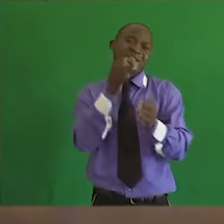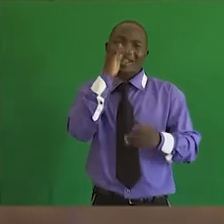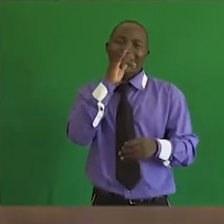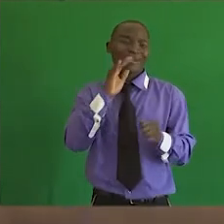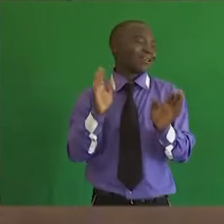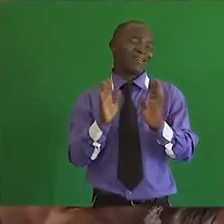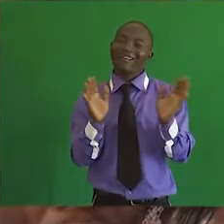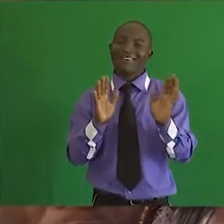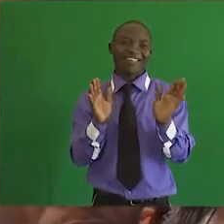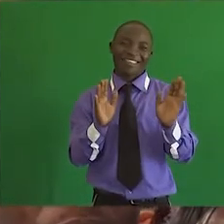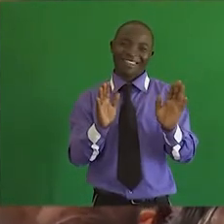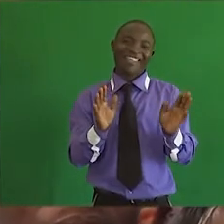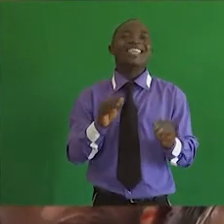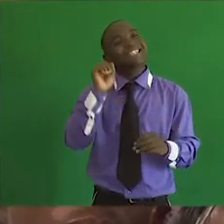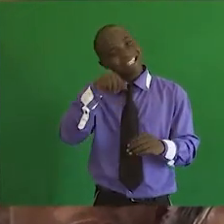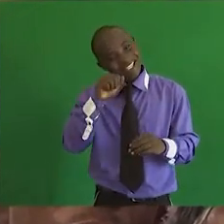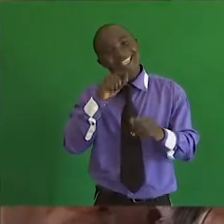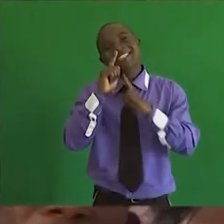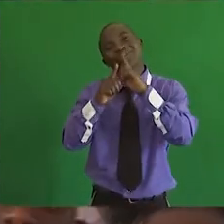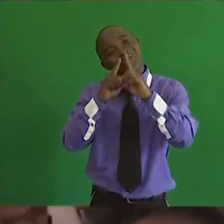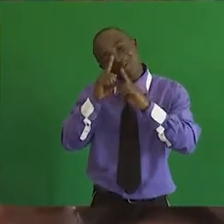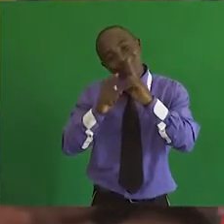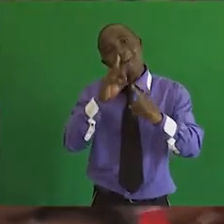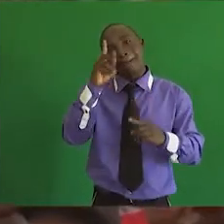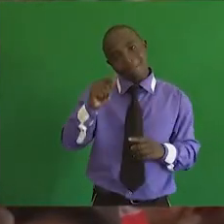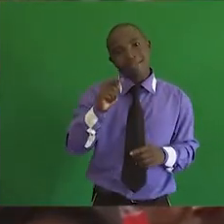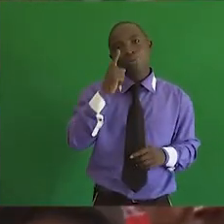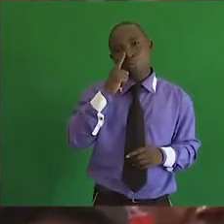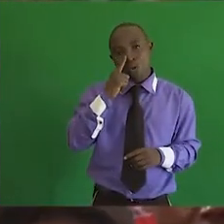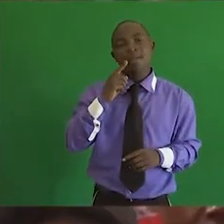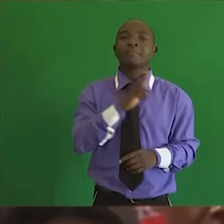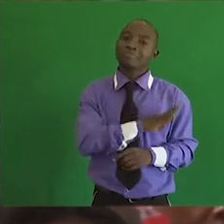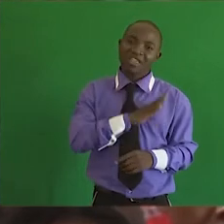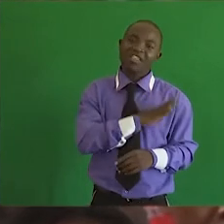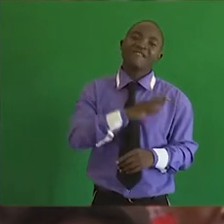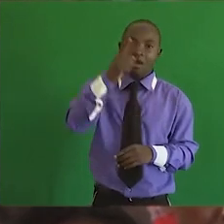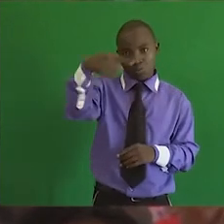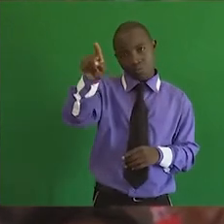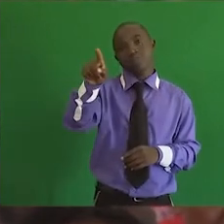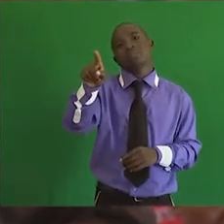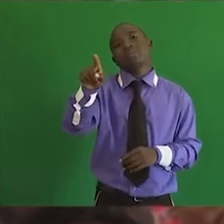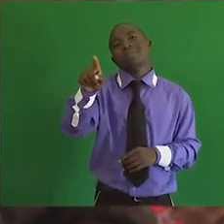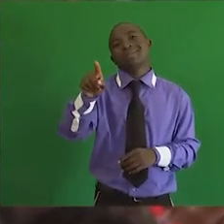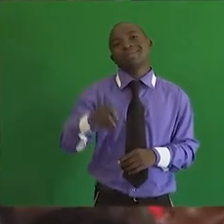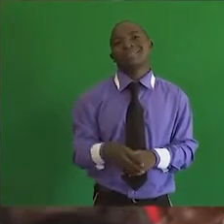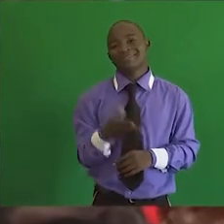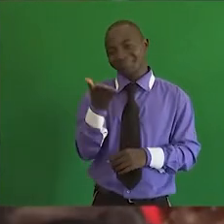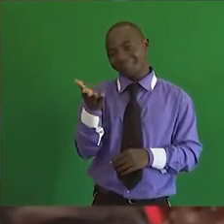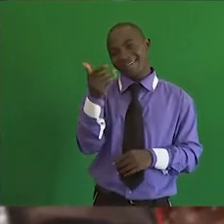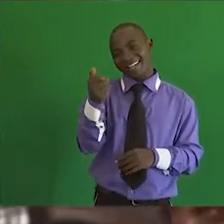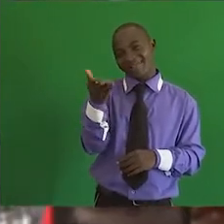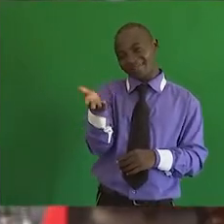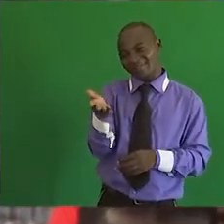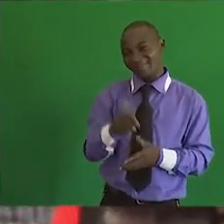uyu. Ini ndoda kutaura ndakarerekera kudivi remuroora. Sezvambotaurwa kunzi Muroora kana achinga